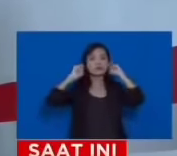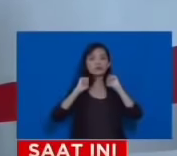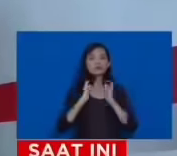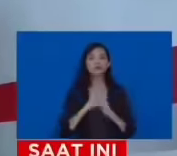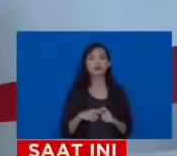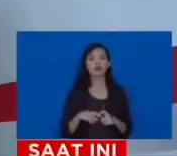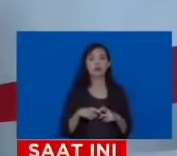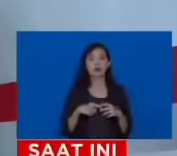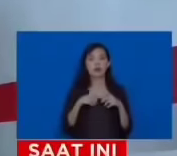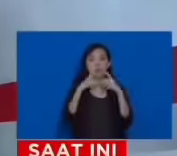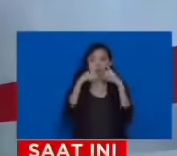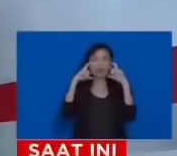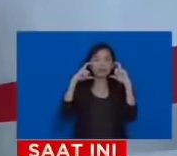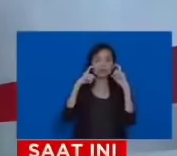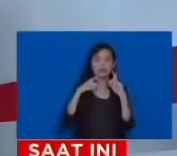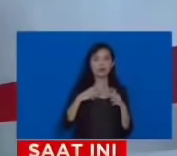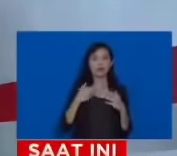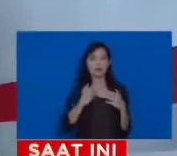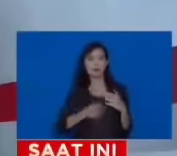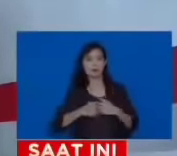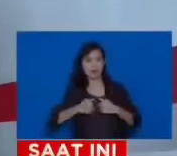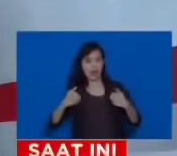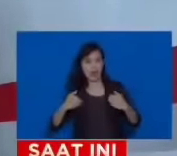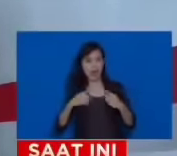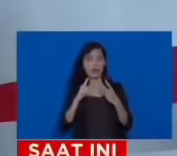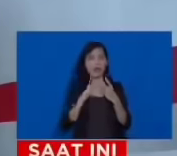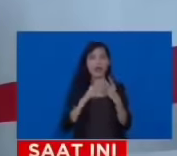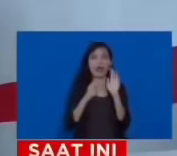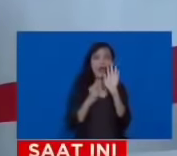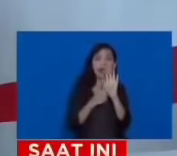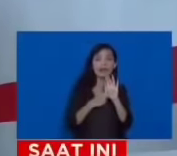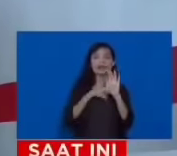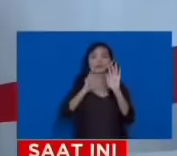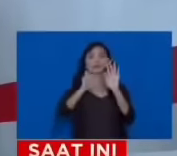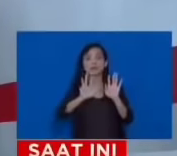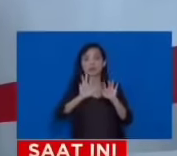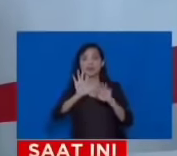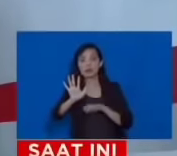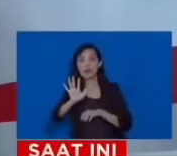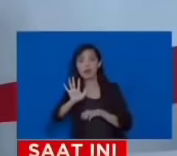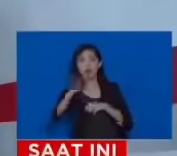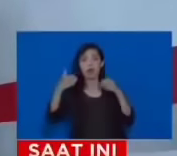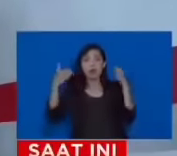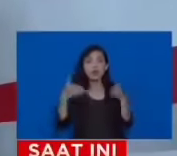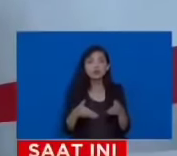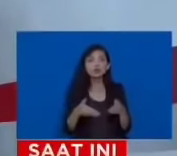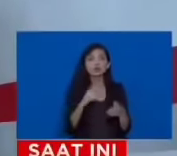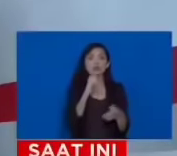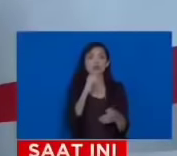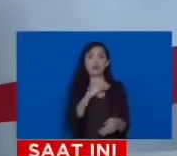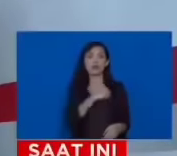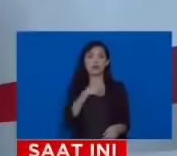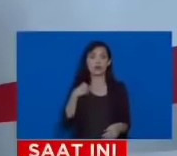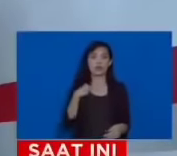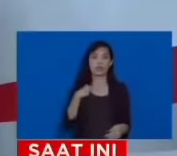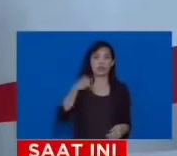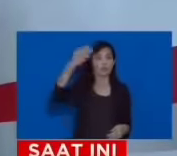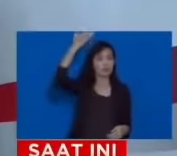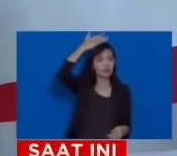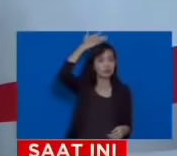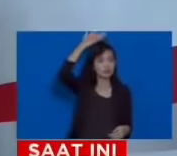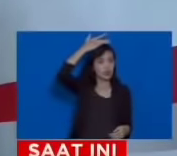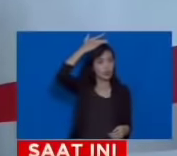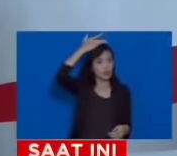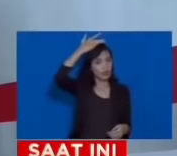Masker bedah, masker N95 hanya untuk petugas kesehatan. Gunakan masker